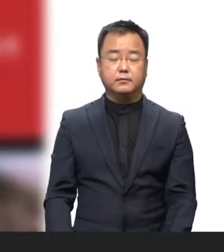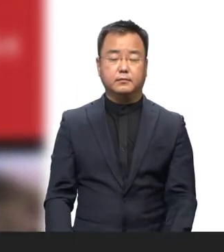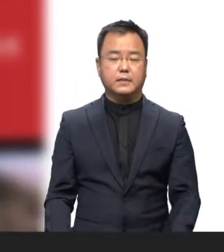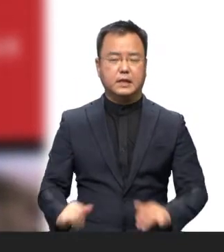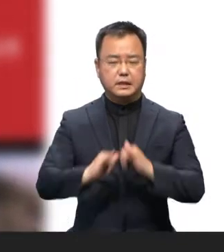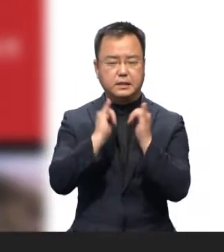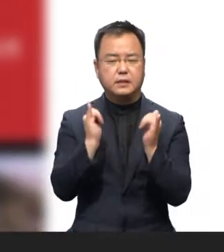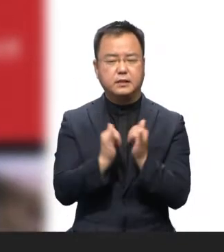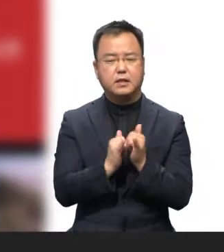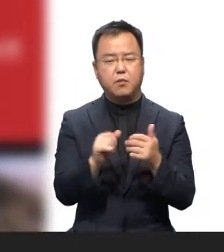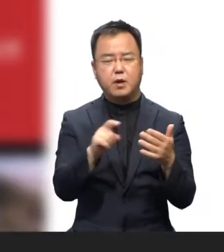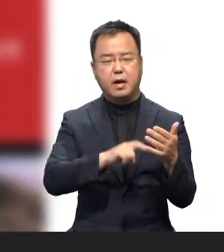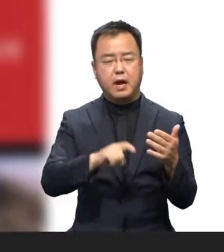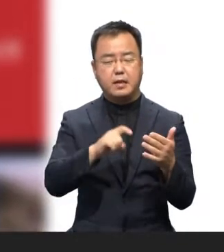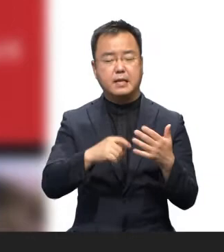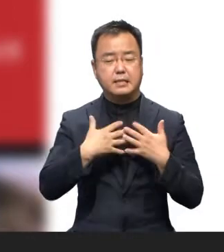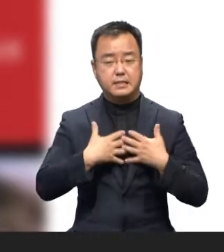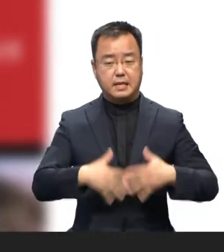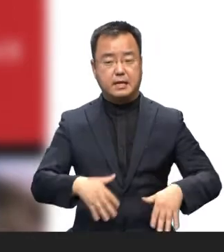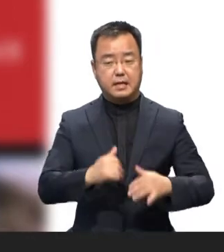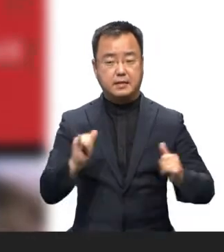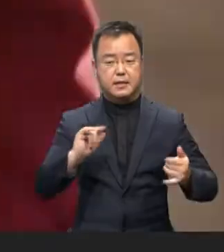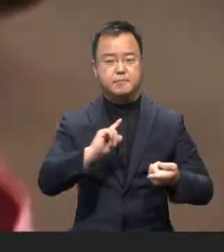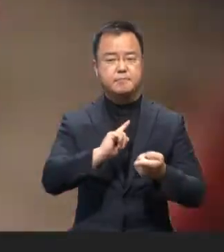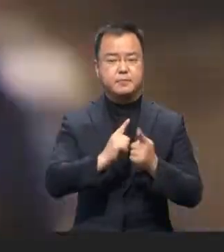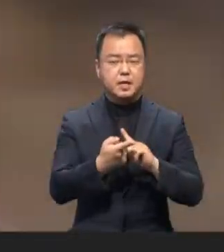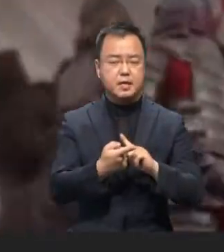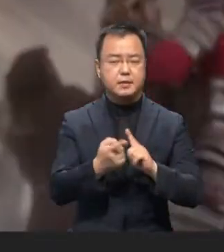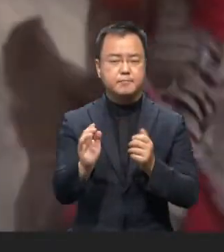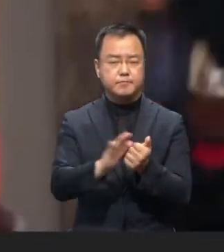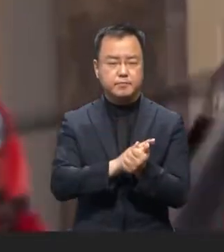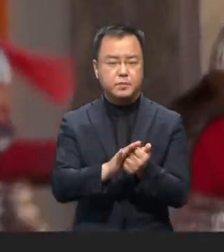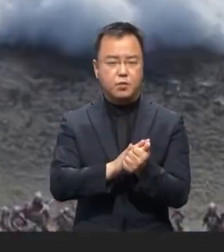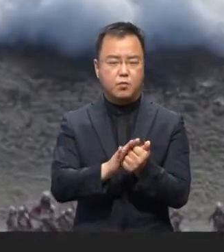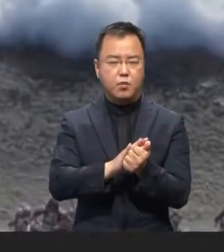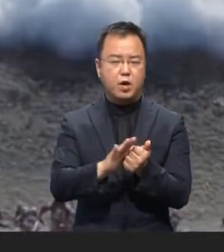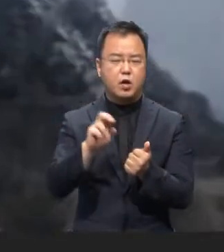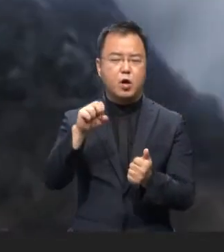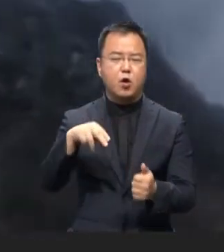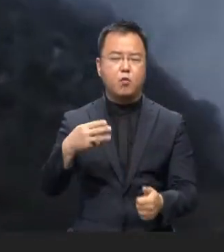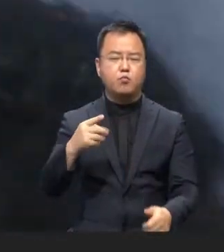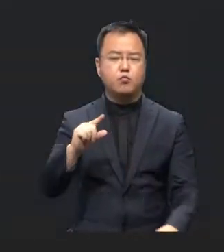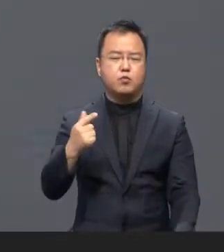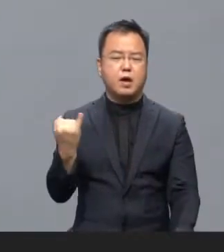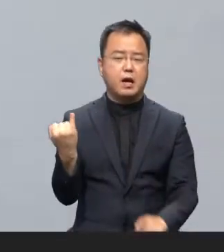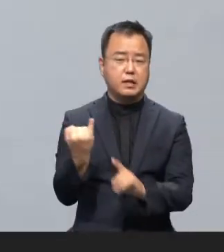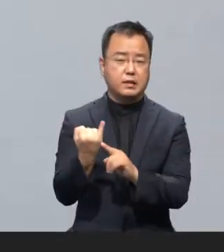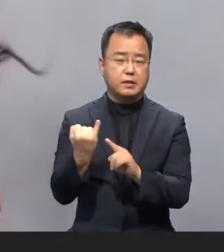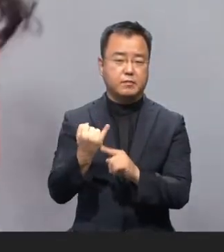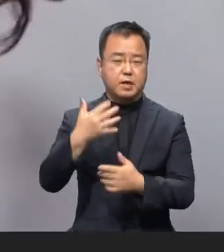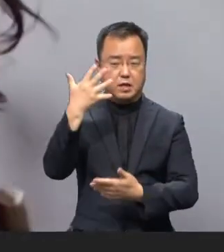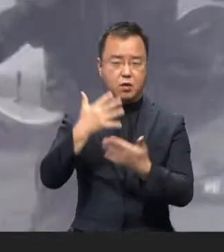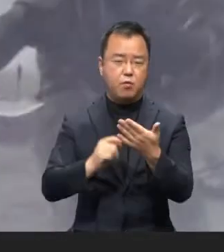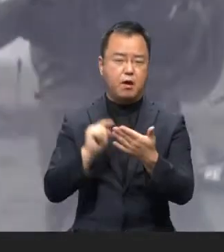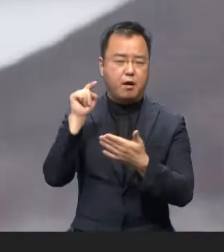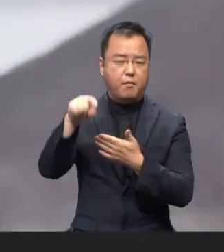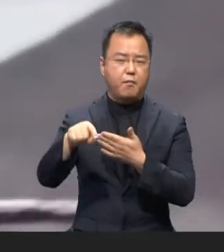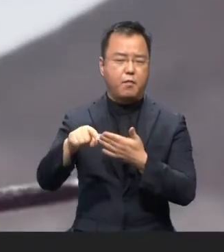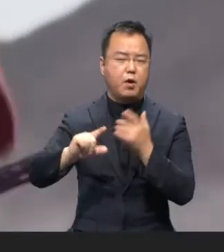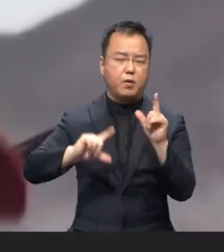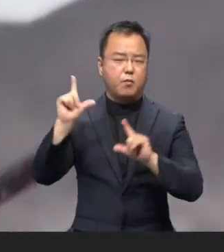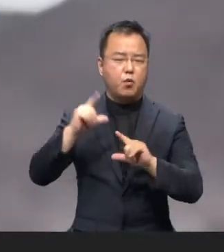사회적 약자를 대변하는 캐릭터 뮬란. 그러나 영화 밖에선 전혀 다른 모습이었기 때문입니다.